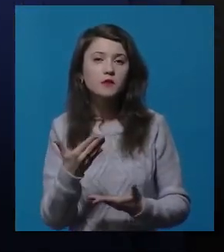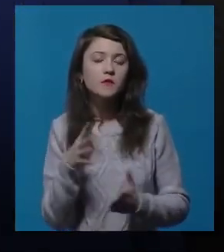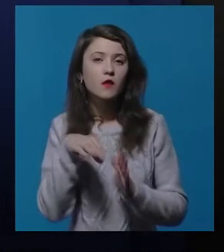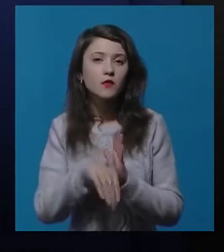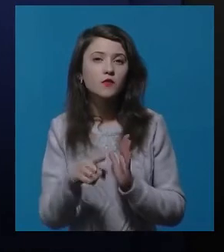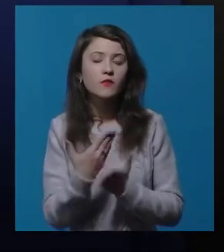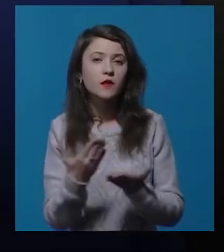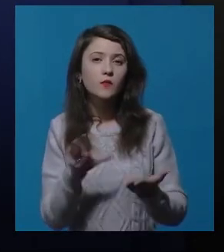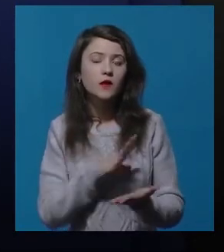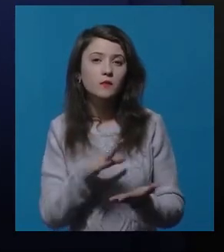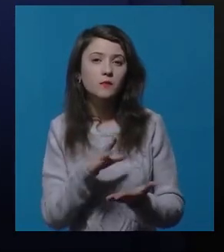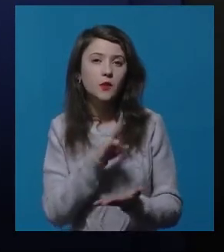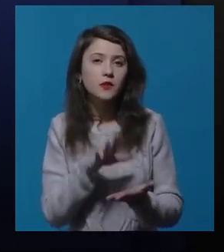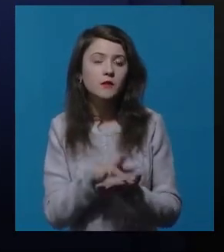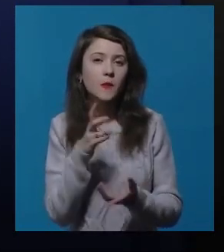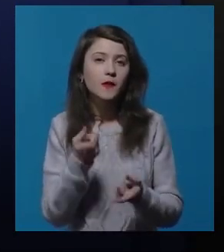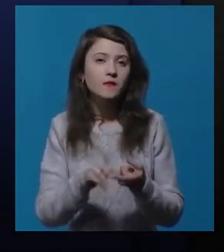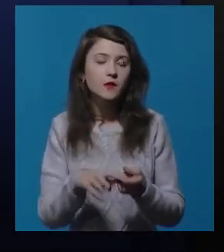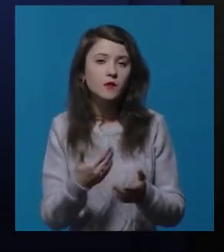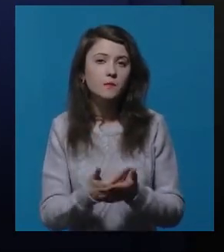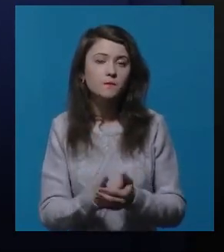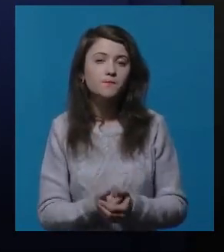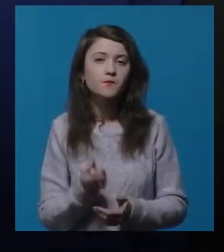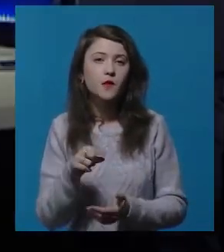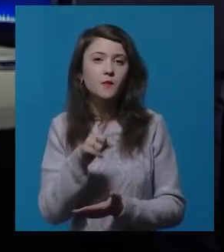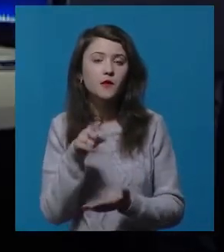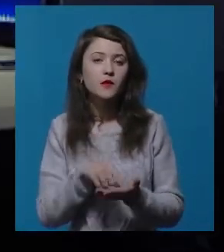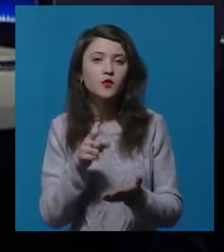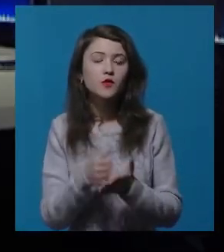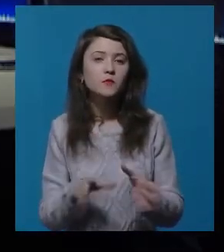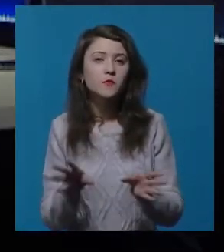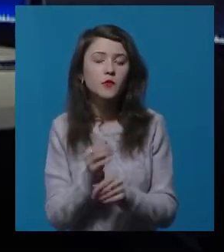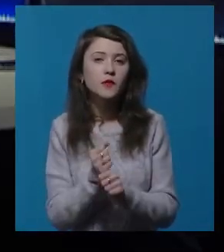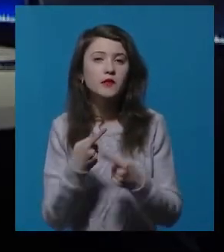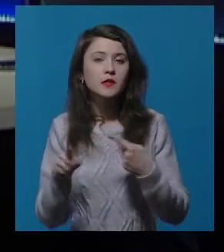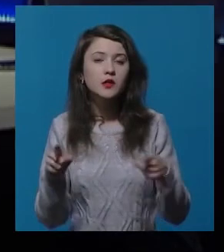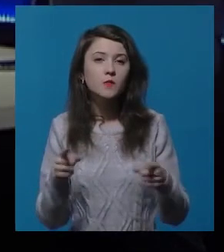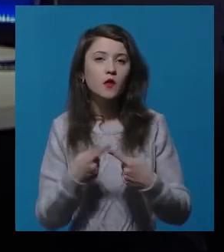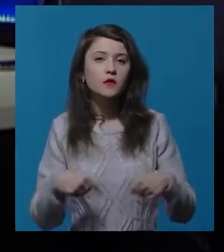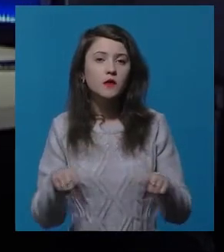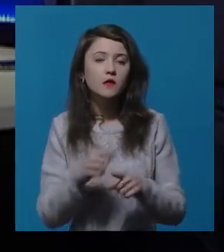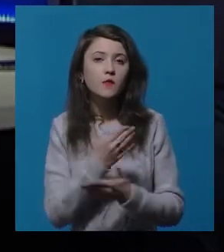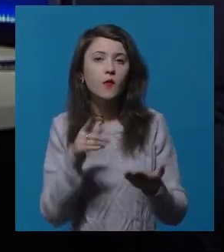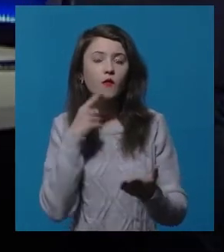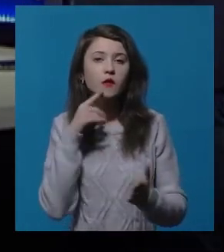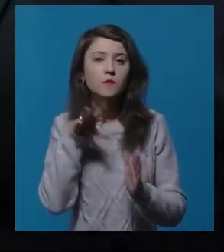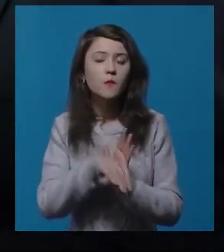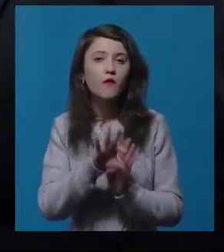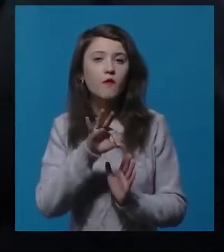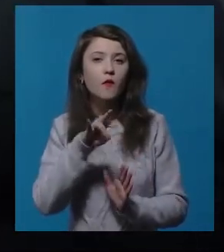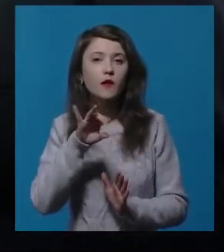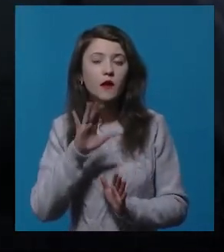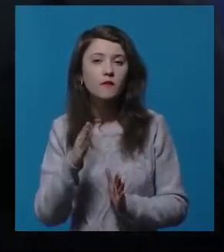були, наприклад, постійно на зв'язку там з цією людиною. Тоді питання допомогти щодо співпраці з іншими організаціями. Ось ви кажете, залучаєте волонтерів та